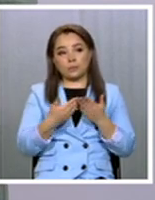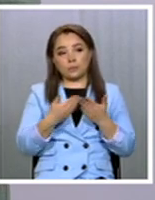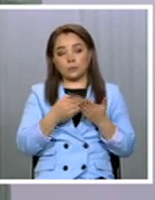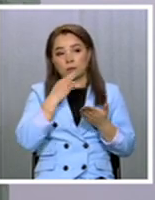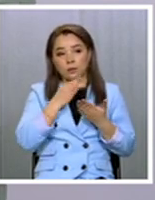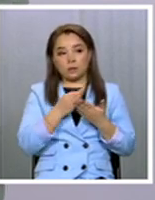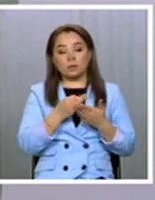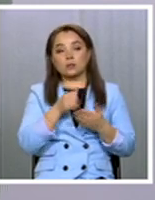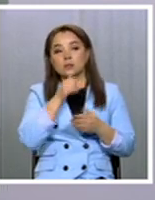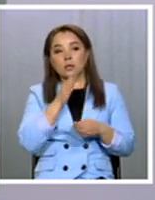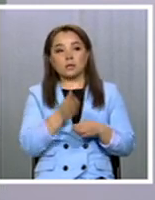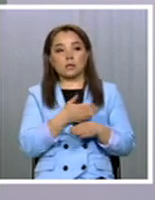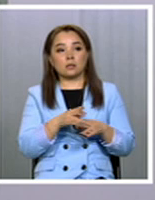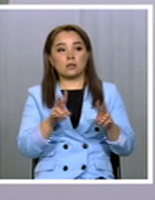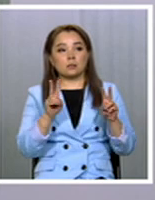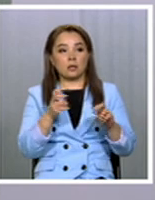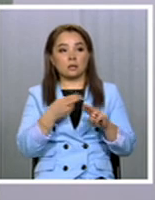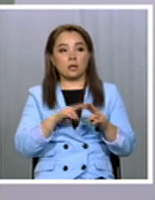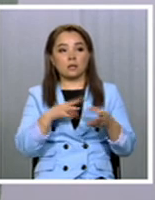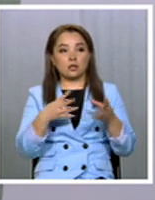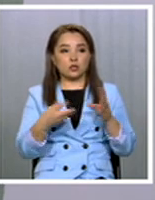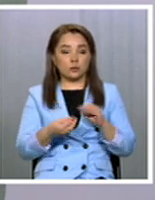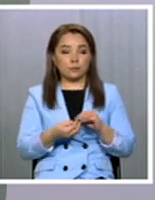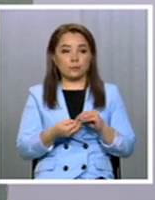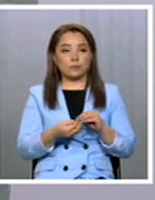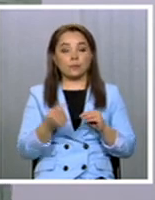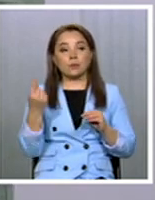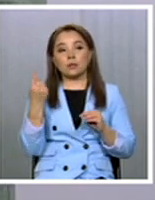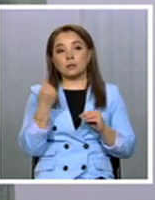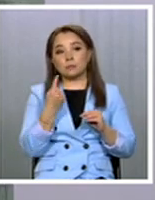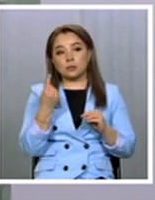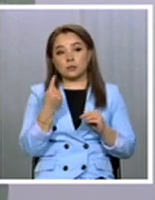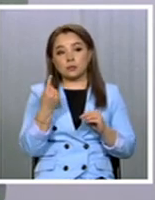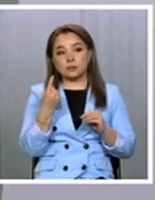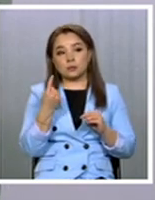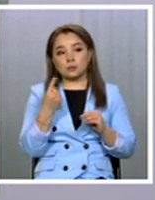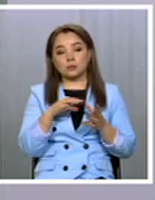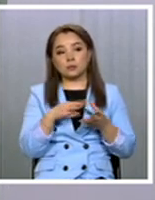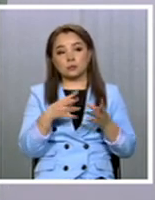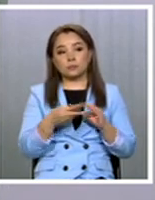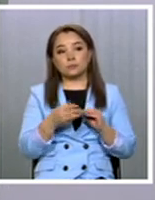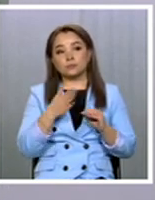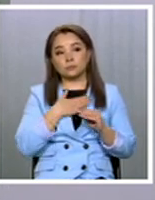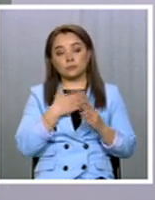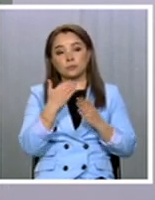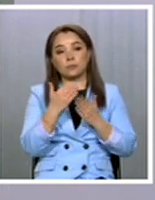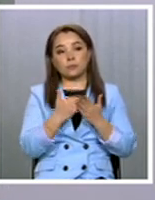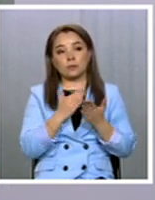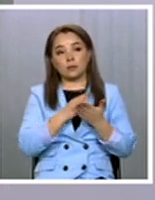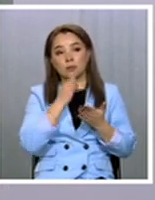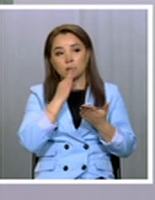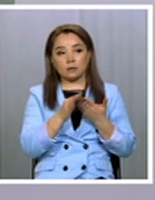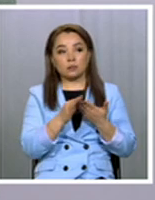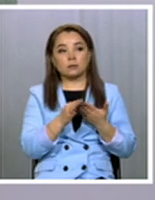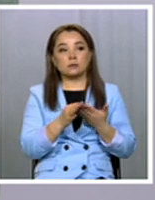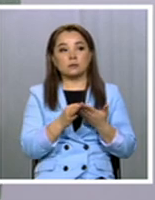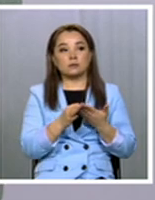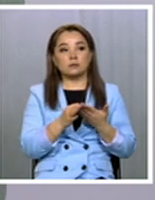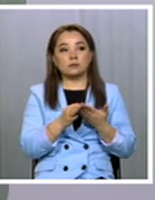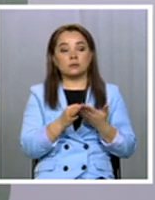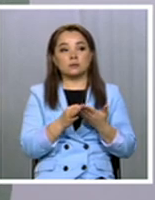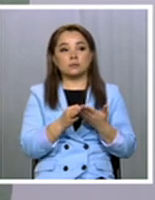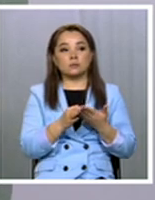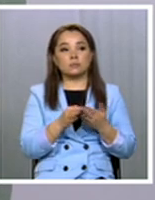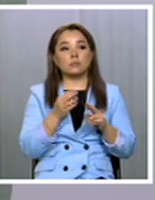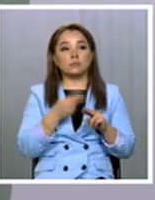мысал ретінде талдап көрейік нәтижелерін. Бірінші, нәтижеміз бағдарламадағы не мынандай шықты.